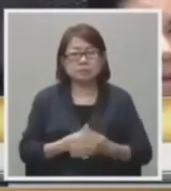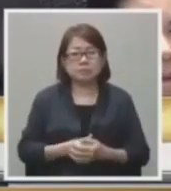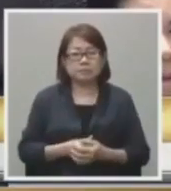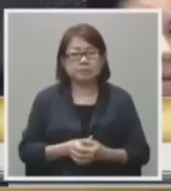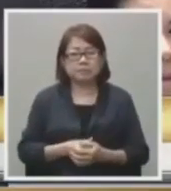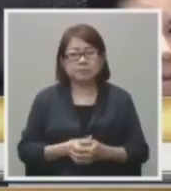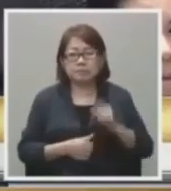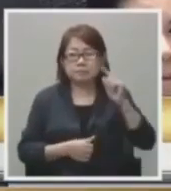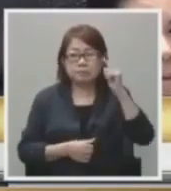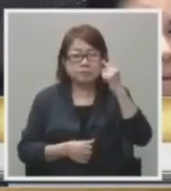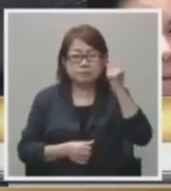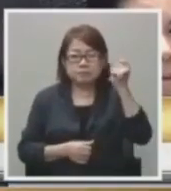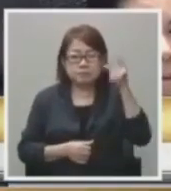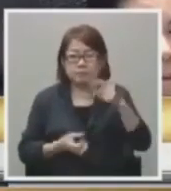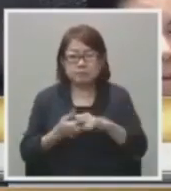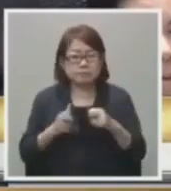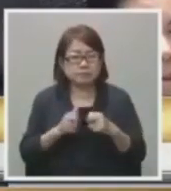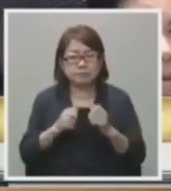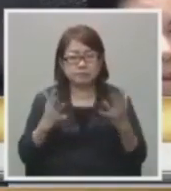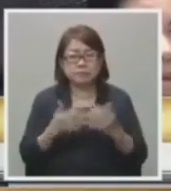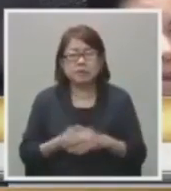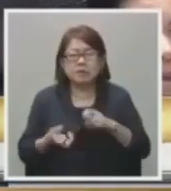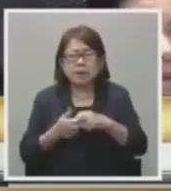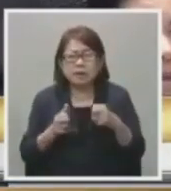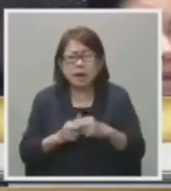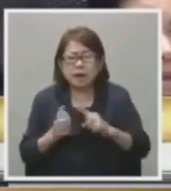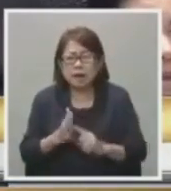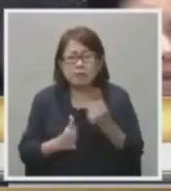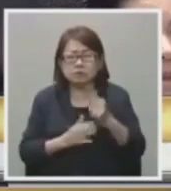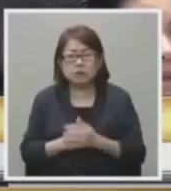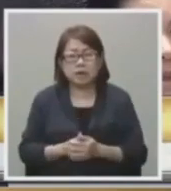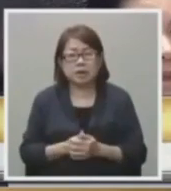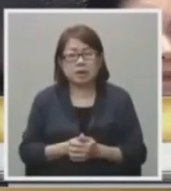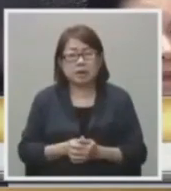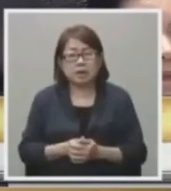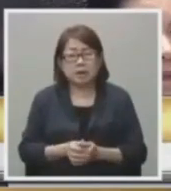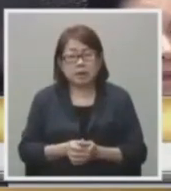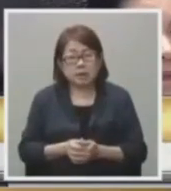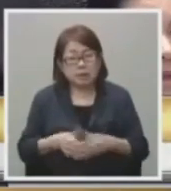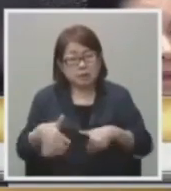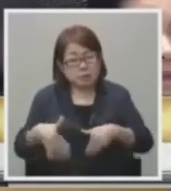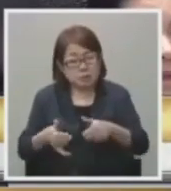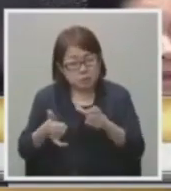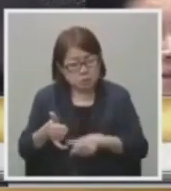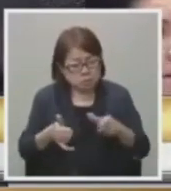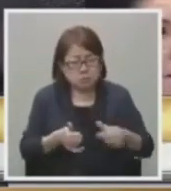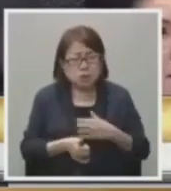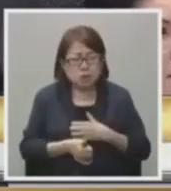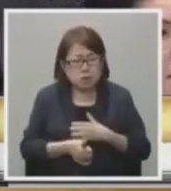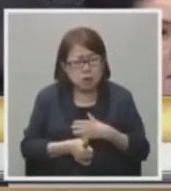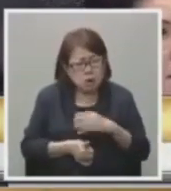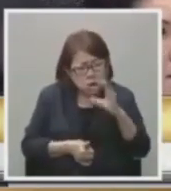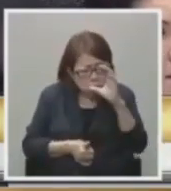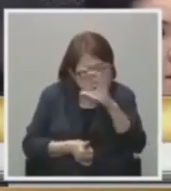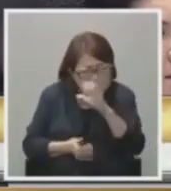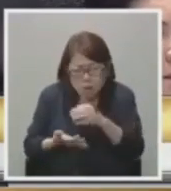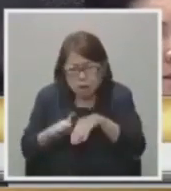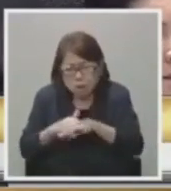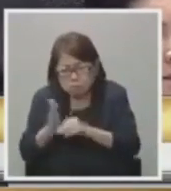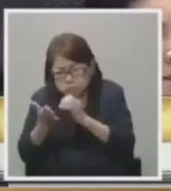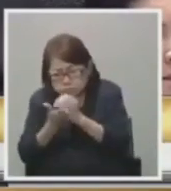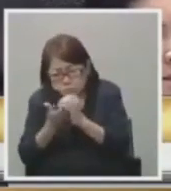ข้าใจปัญหาสังคมนี้ปัญหามันเกิดว่าคนเราหาที่เสพหาที่อะไรต้องจัดการจะจัดการอย่างไร